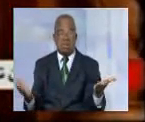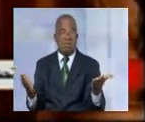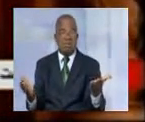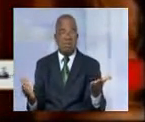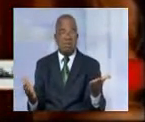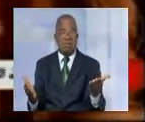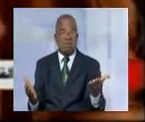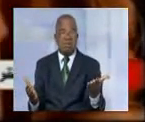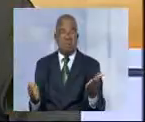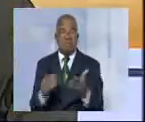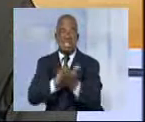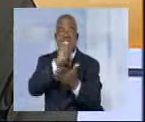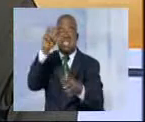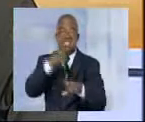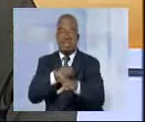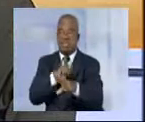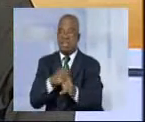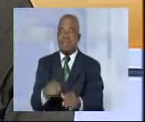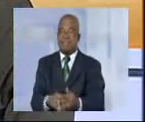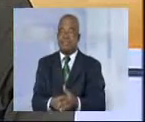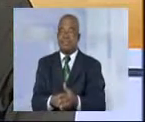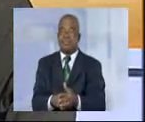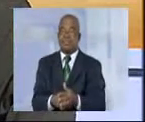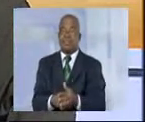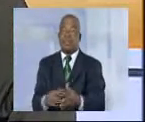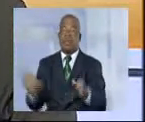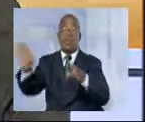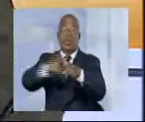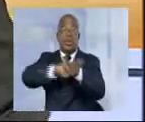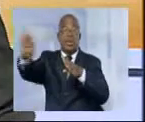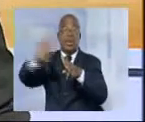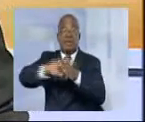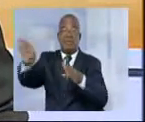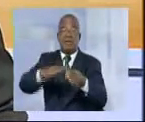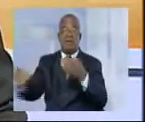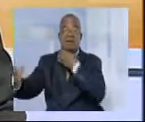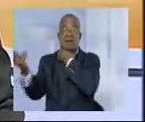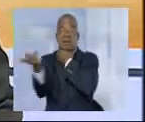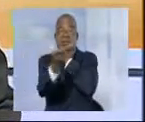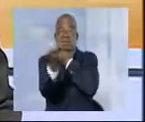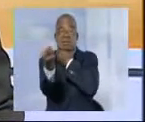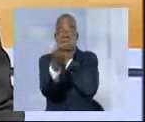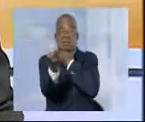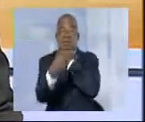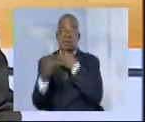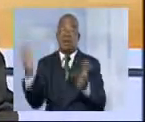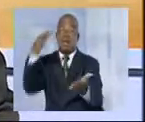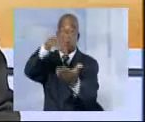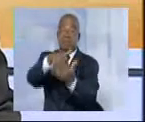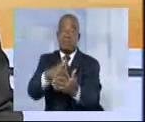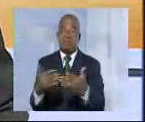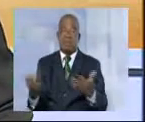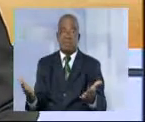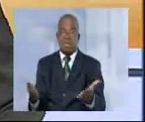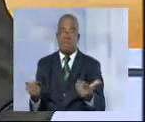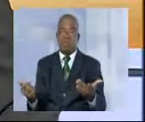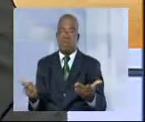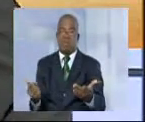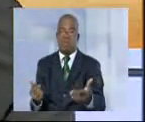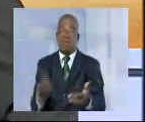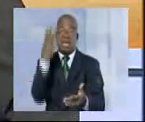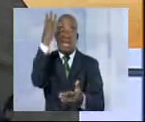tchétchènes. Une nouvelle affaire de viol replonge l'Inde dans l'émotion et la colère. 4 mois après